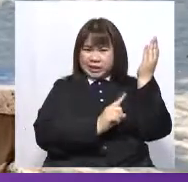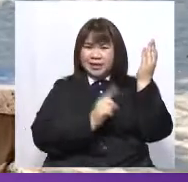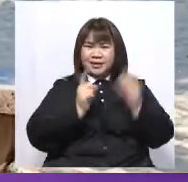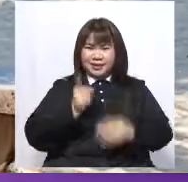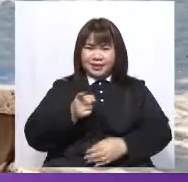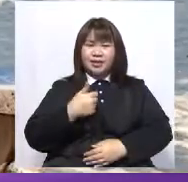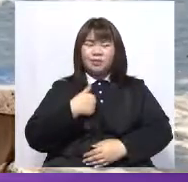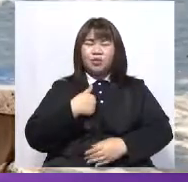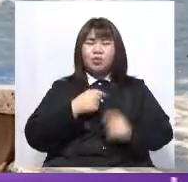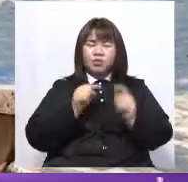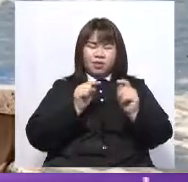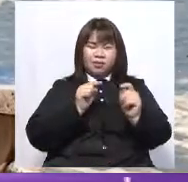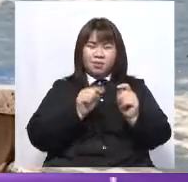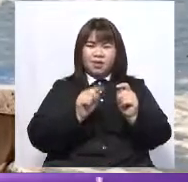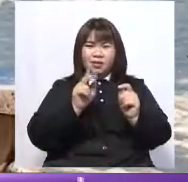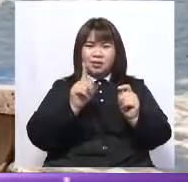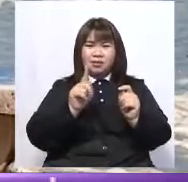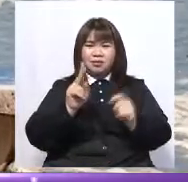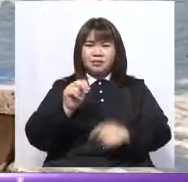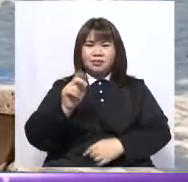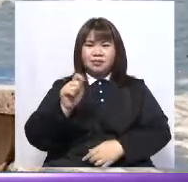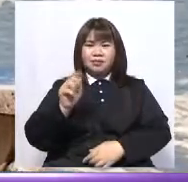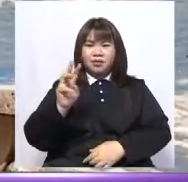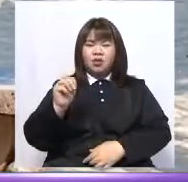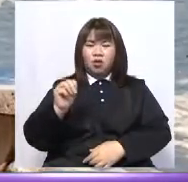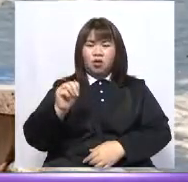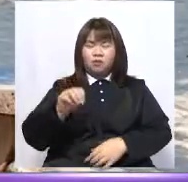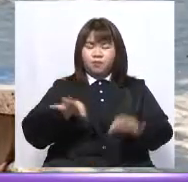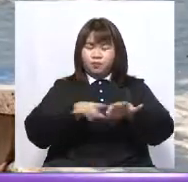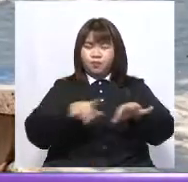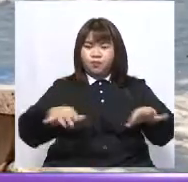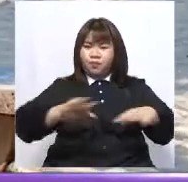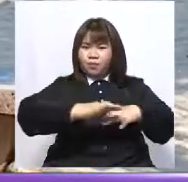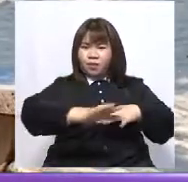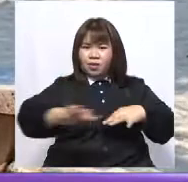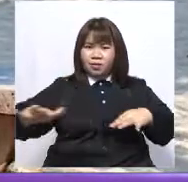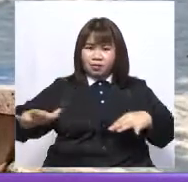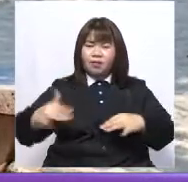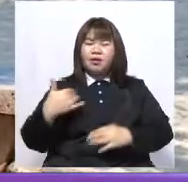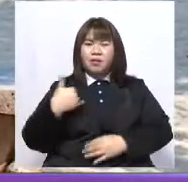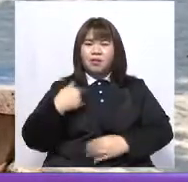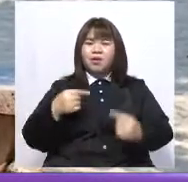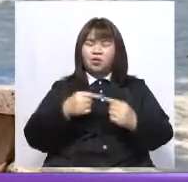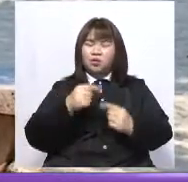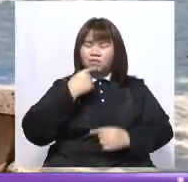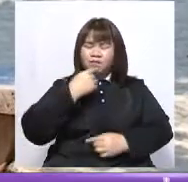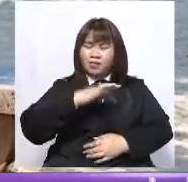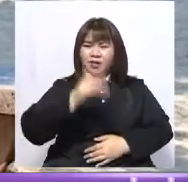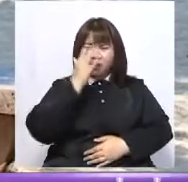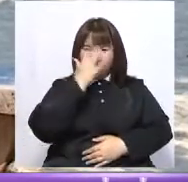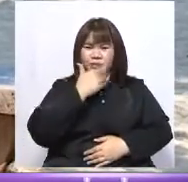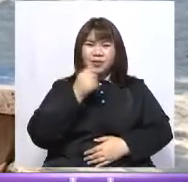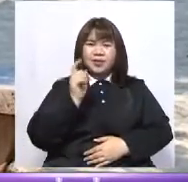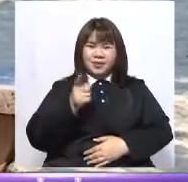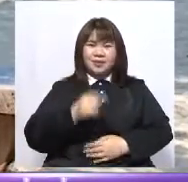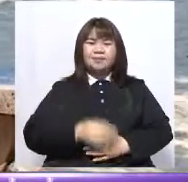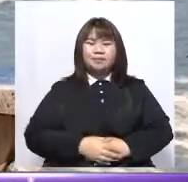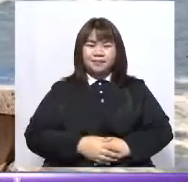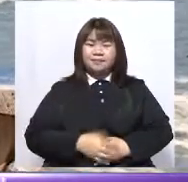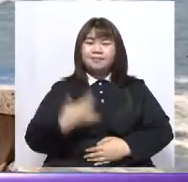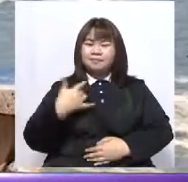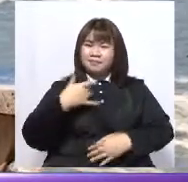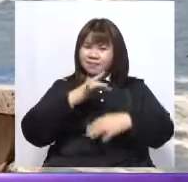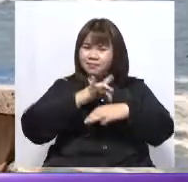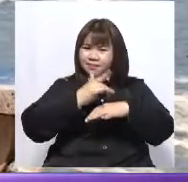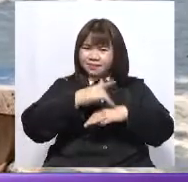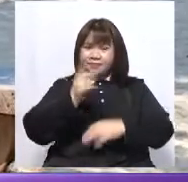ครับผมอยู่ในอำเภอขนอมครับบริเวณนี้ก็คือหาดขนอมนะครับภายในอุทยานแห่งชาติทะเลสวยจริงๆนะครับเดี๋ยวเราไปดูกันครับว่าที่นี่มีบรรยาก